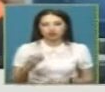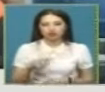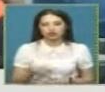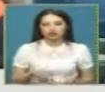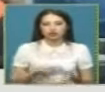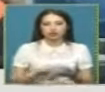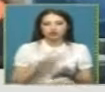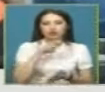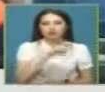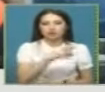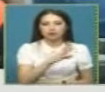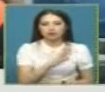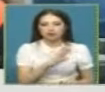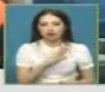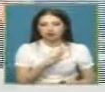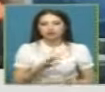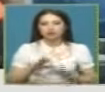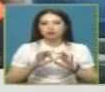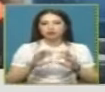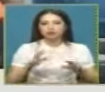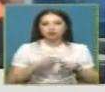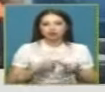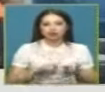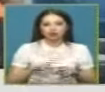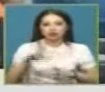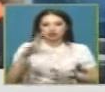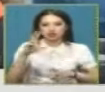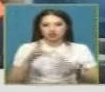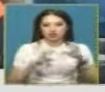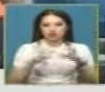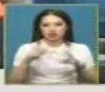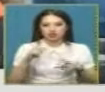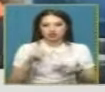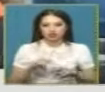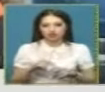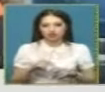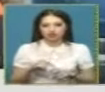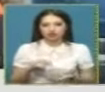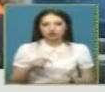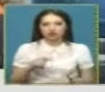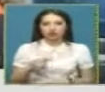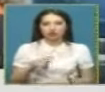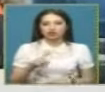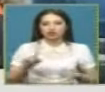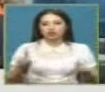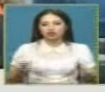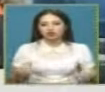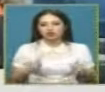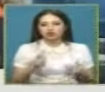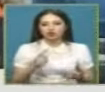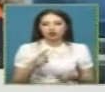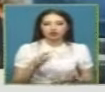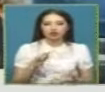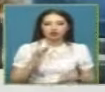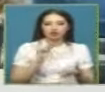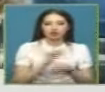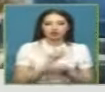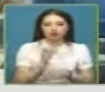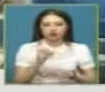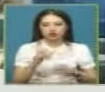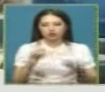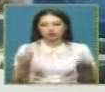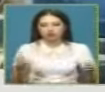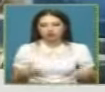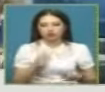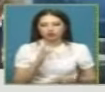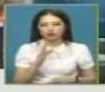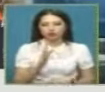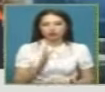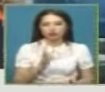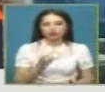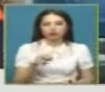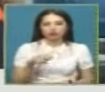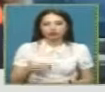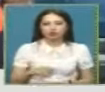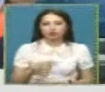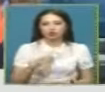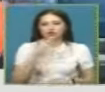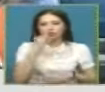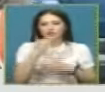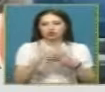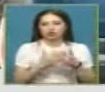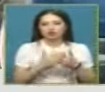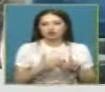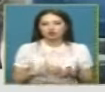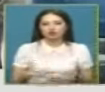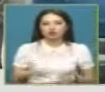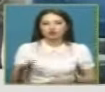жолдаған болатынбыз. Себебі зауыт өндіріс ошақтары дамыған үстіне дамып келе жатырмыз. Сондықтан бізге алда уақытта